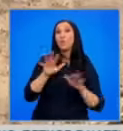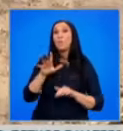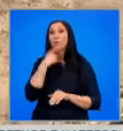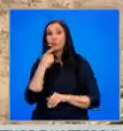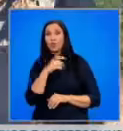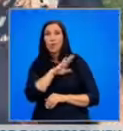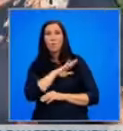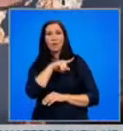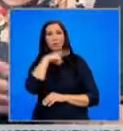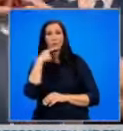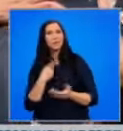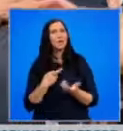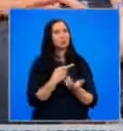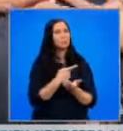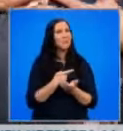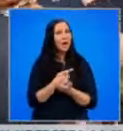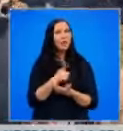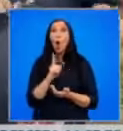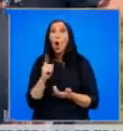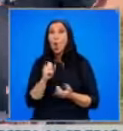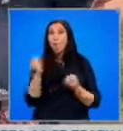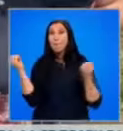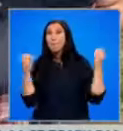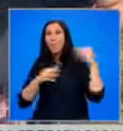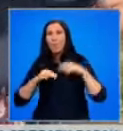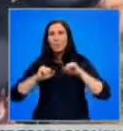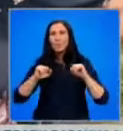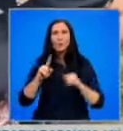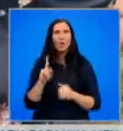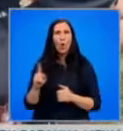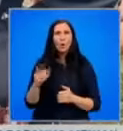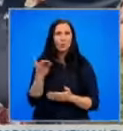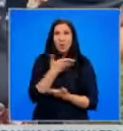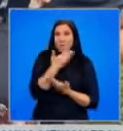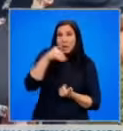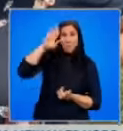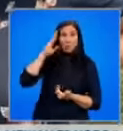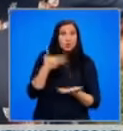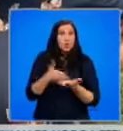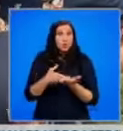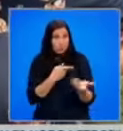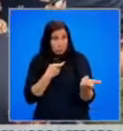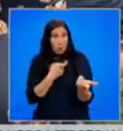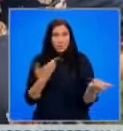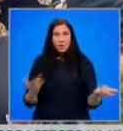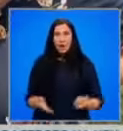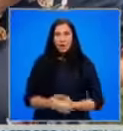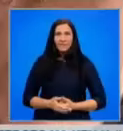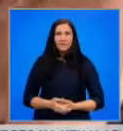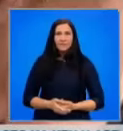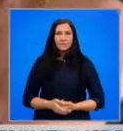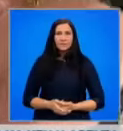от руски снаряд. Кого бомбардират? Кого? Тук няма войници. Защо ни обстрелват? Ние тут